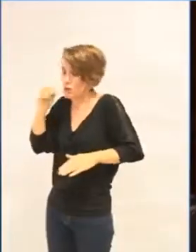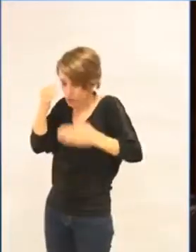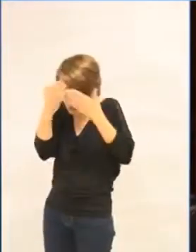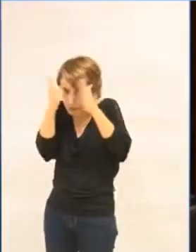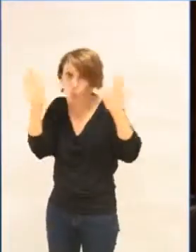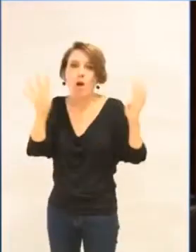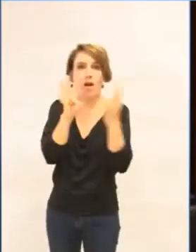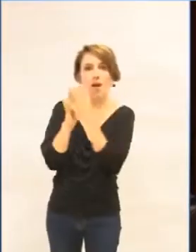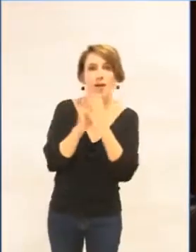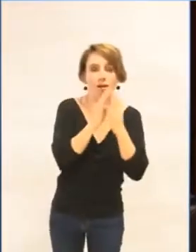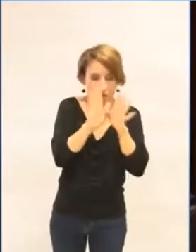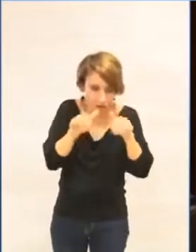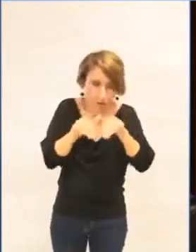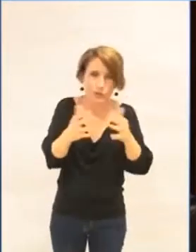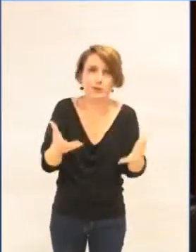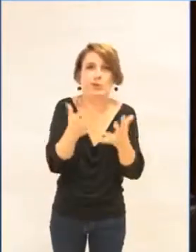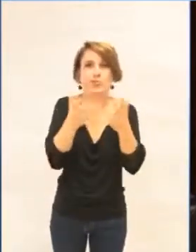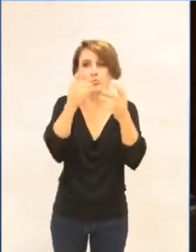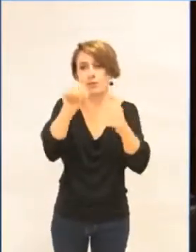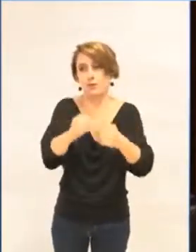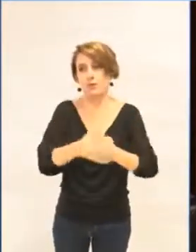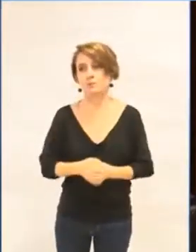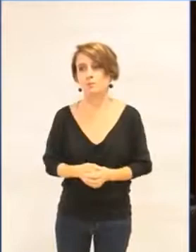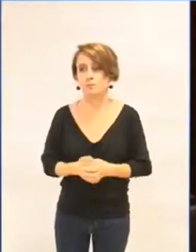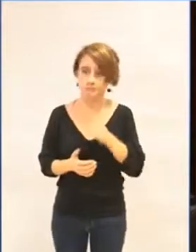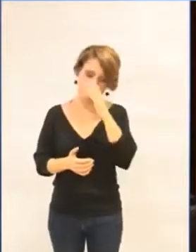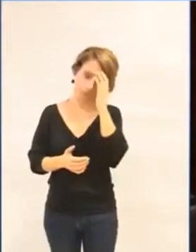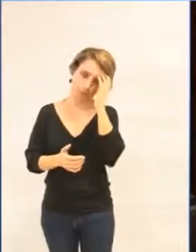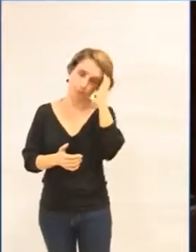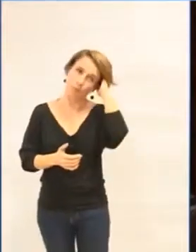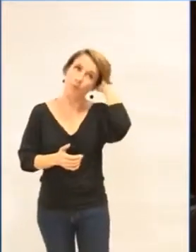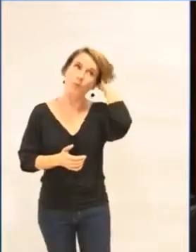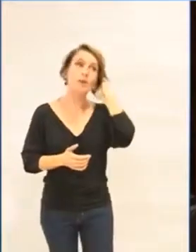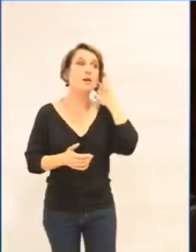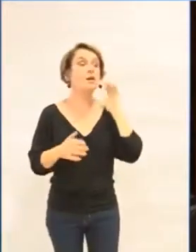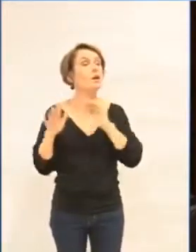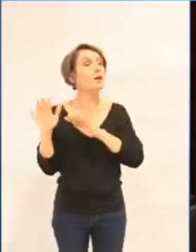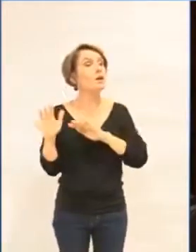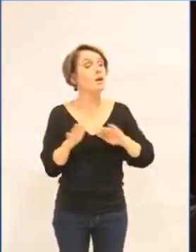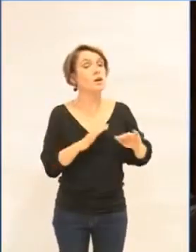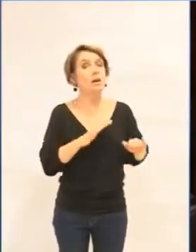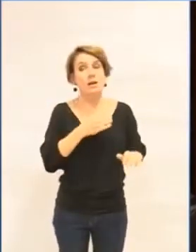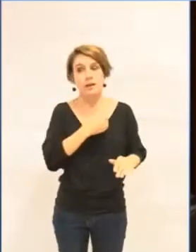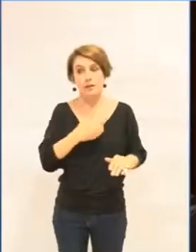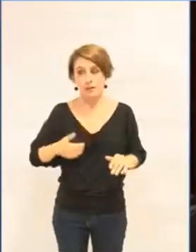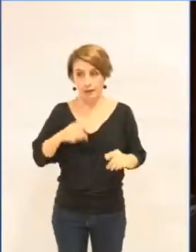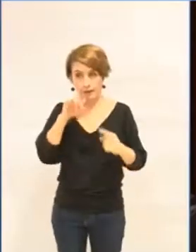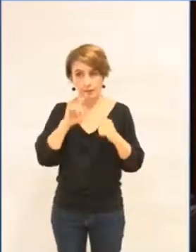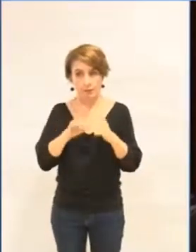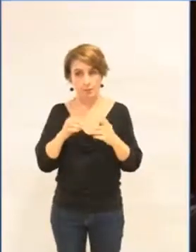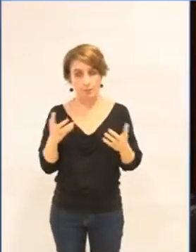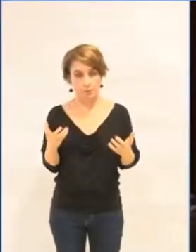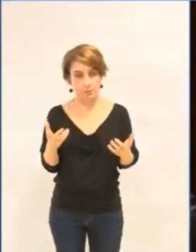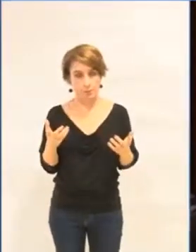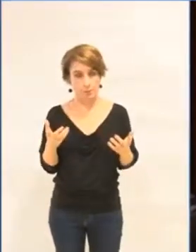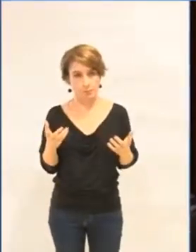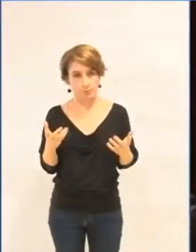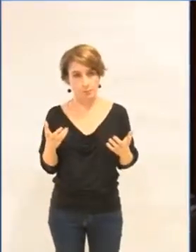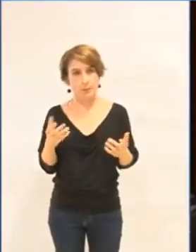type-là. Le dernier point, puisque cela a été évoqué, la Chambre évoque aussi